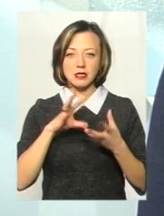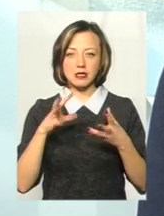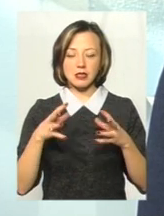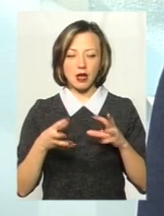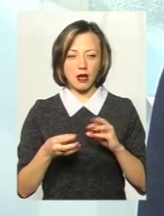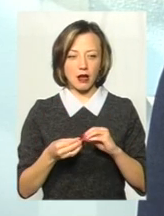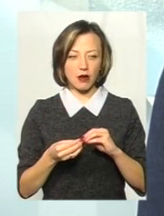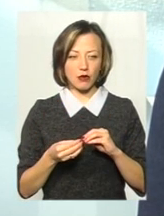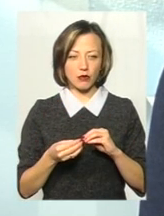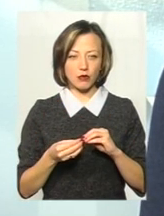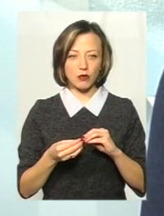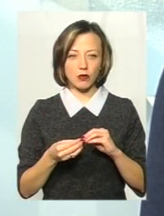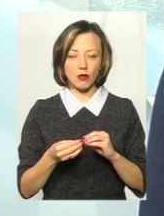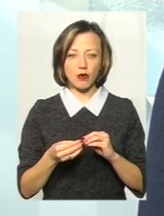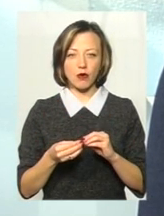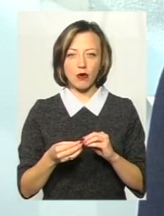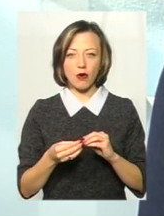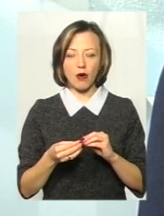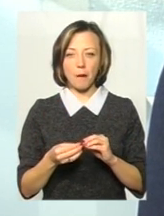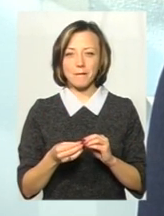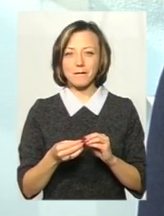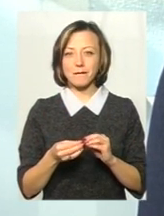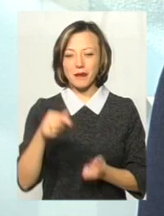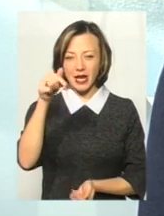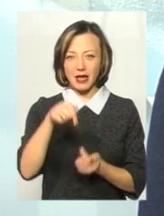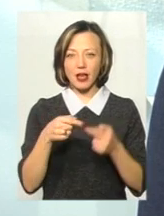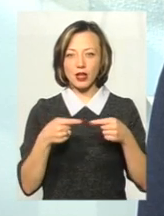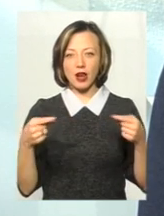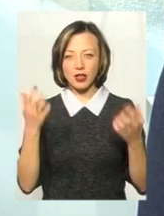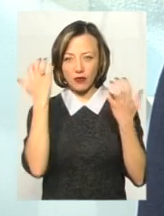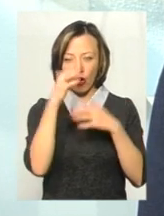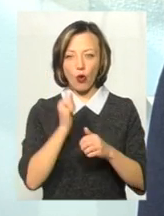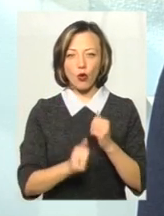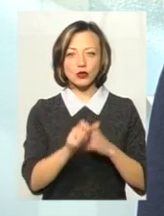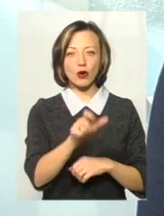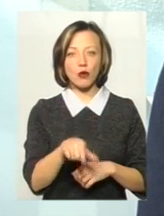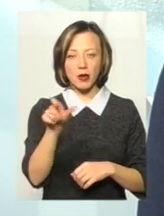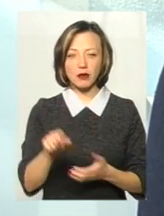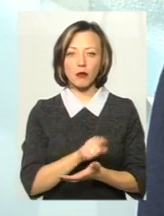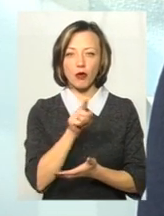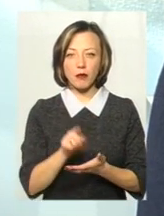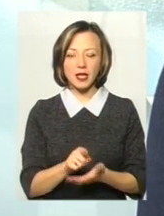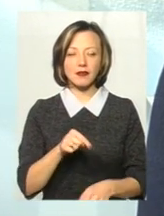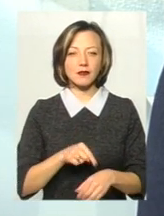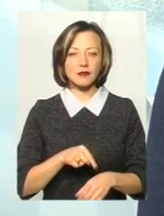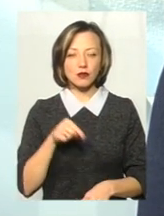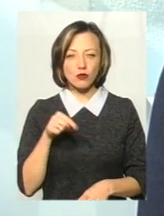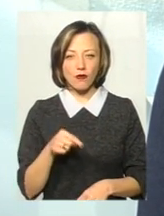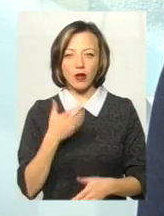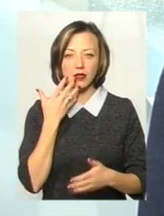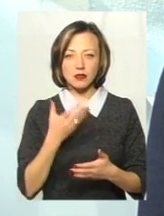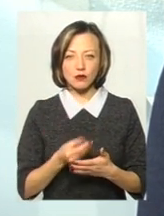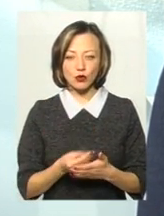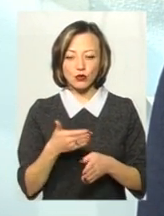загальноприйняті речі нівелюють, а по суті це кожен громадянин повинен відчувати свою